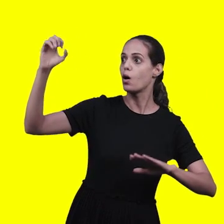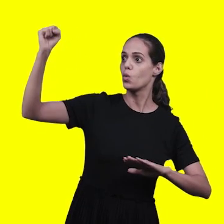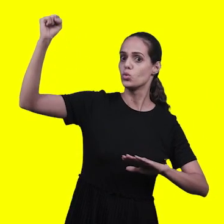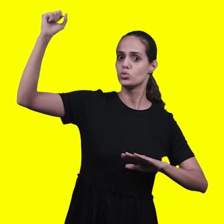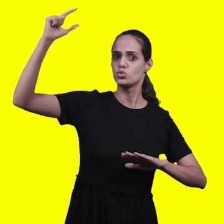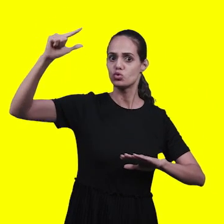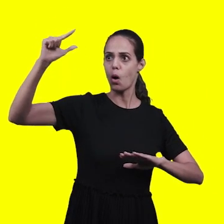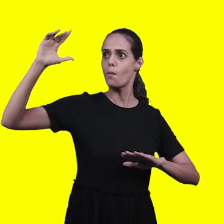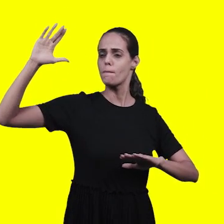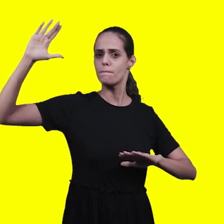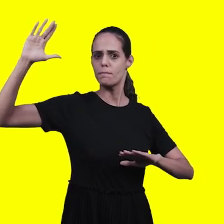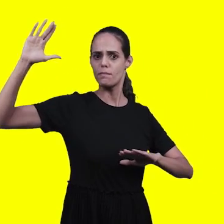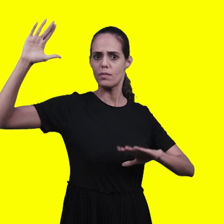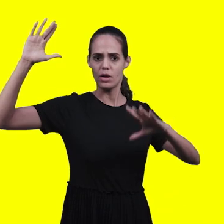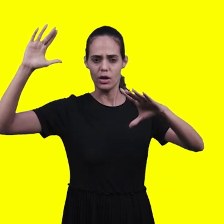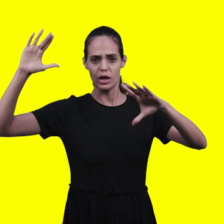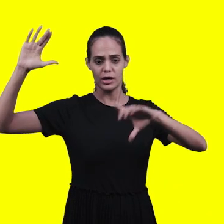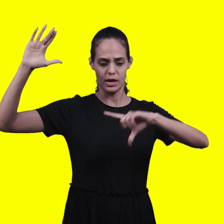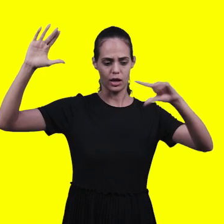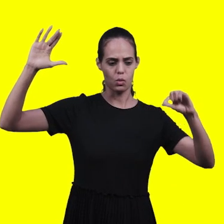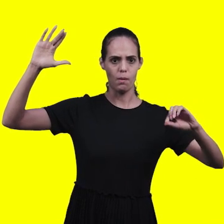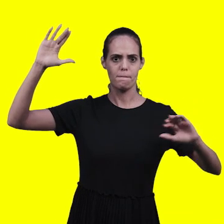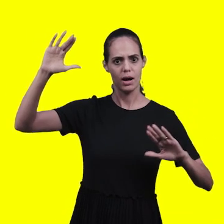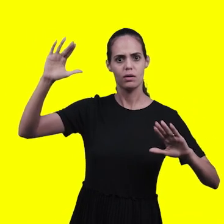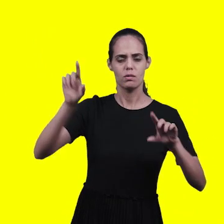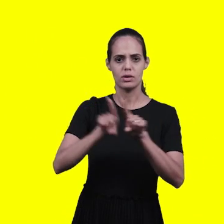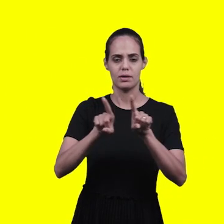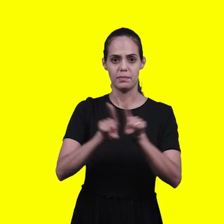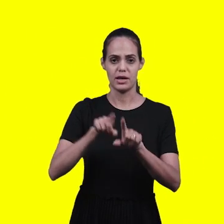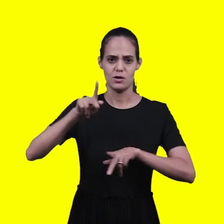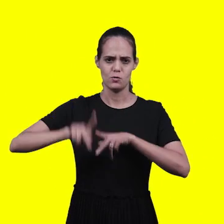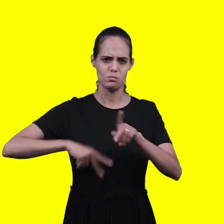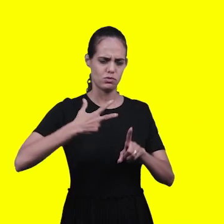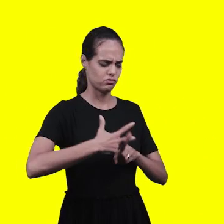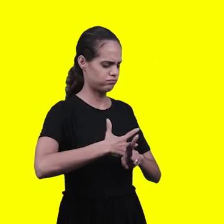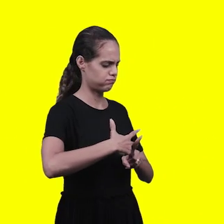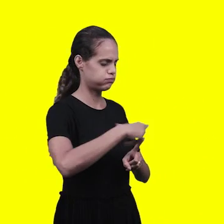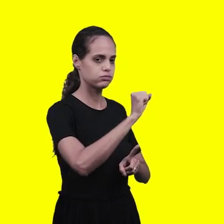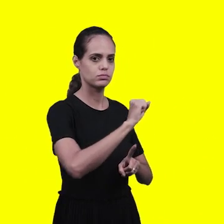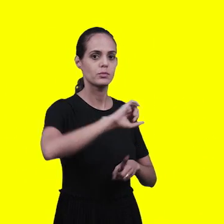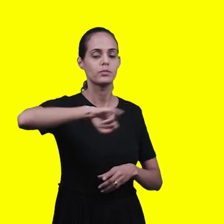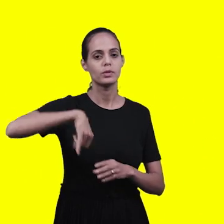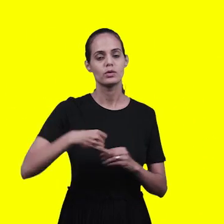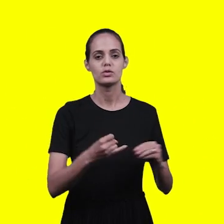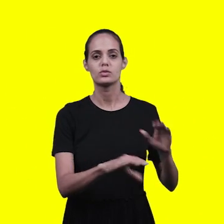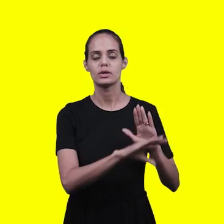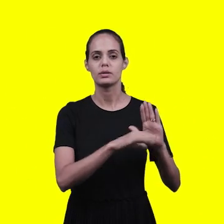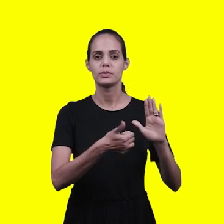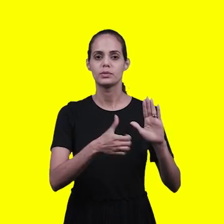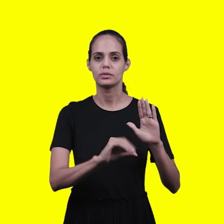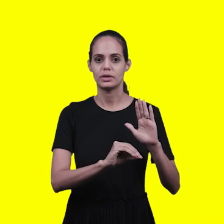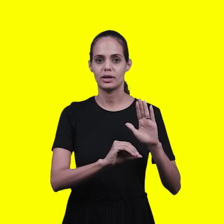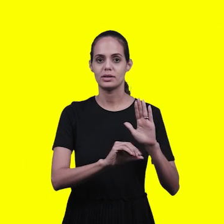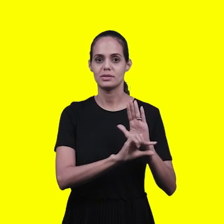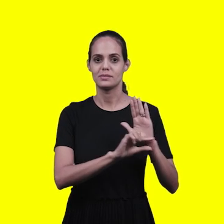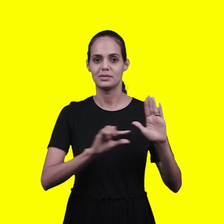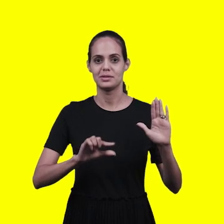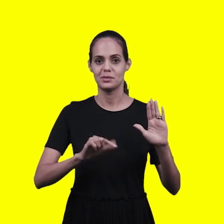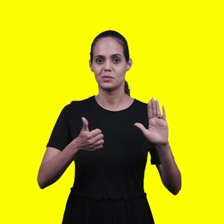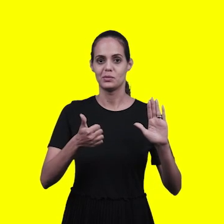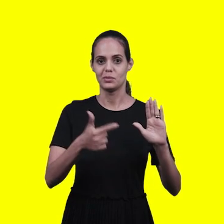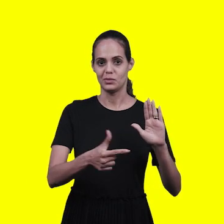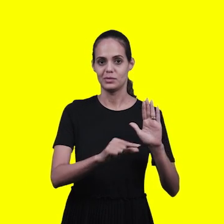d'Aïjalon. Le soleil s'est retenu et la lune s'est arrêtée jusqu'à ce que le peuple s'est vengé de ses ennemis. Cela se trouve en Josué chapitre